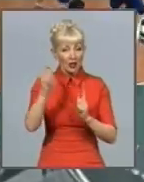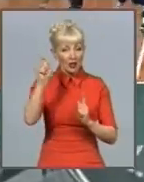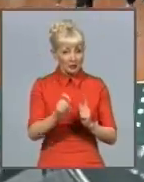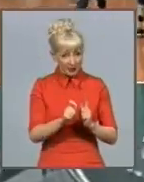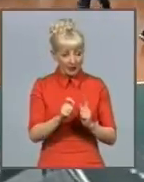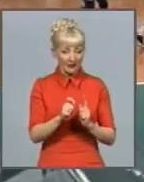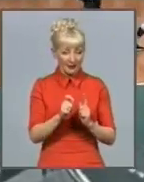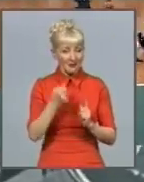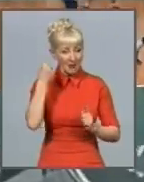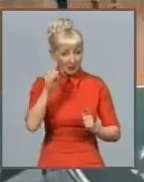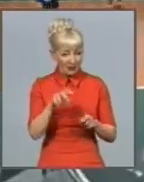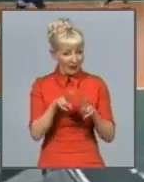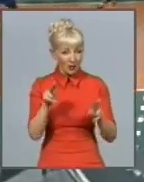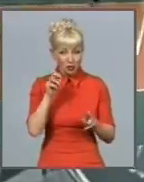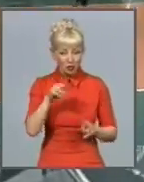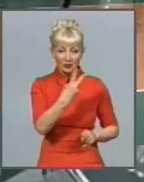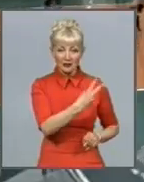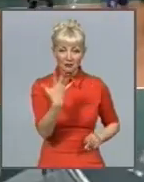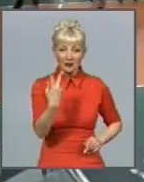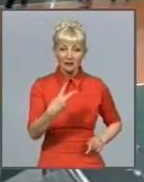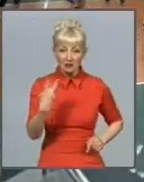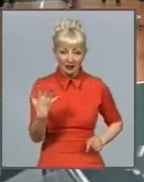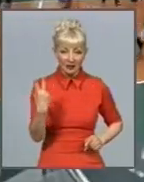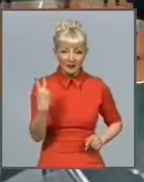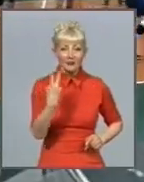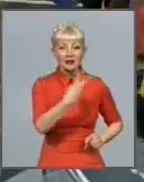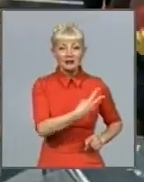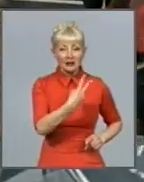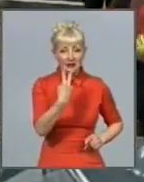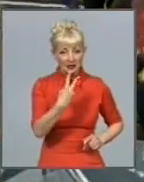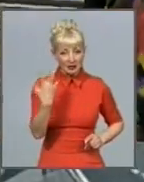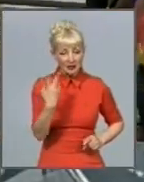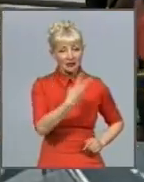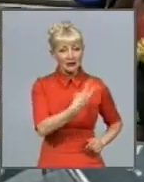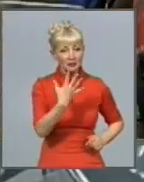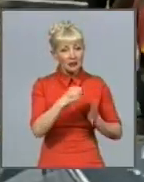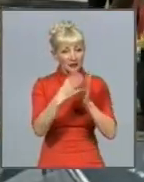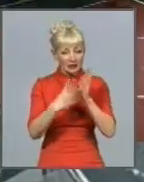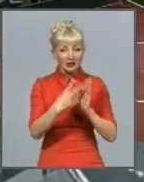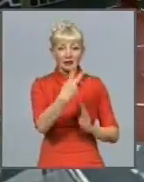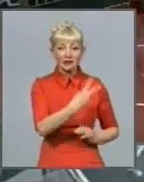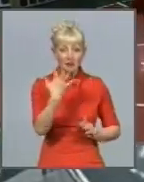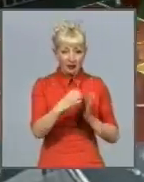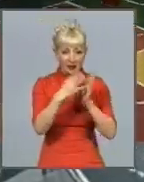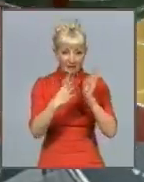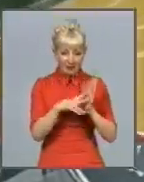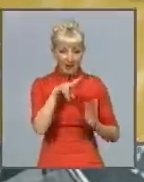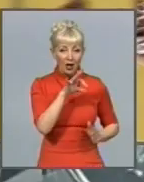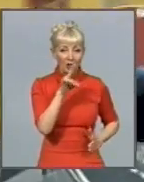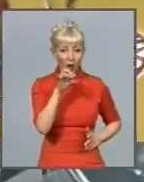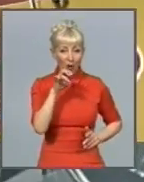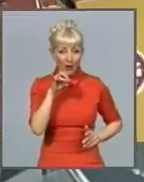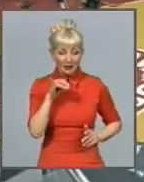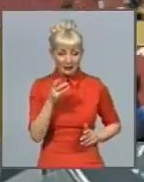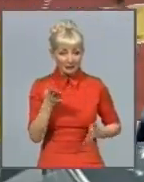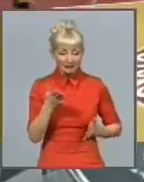счетом 25-22, 20-25, 25-19, 25-17. Локомотив не испытал проблем в выездных